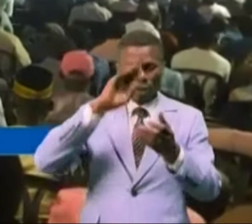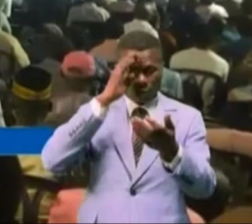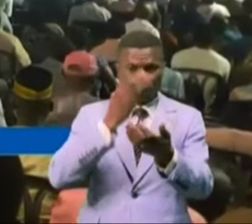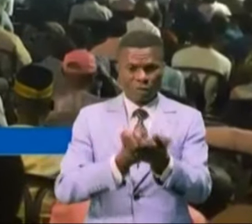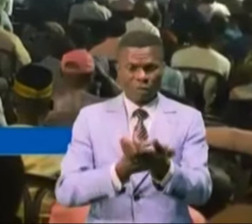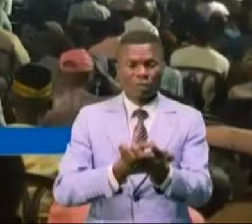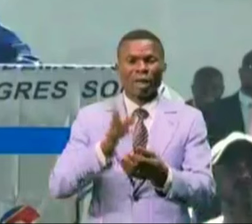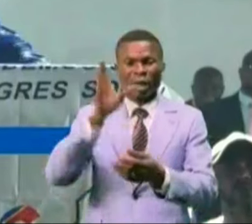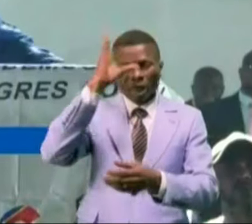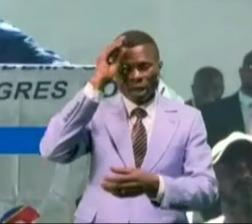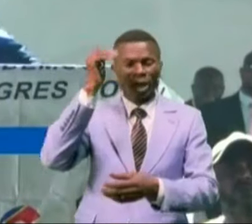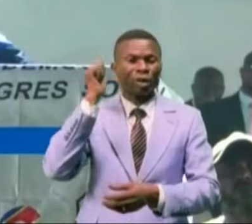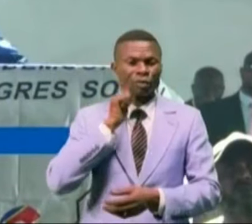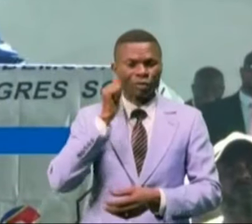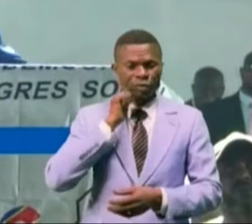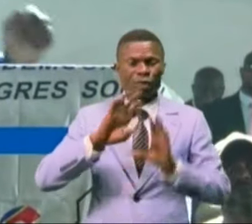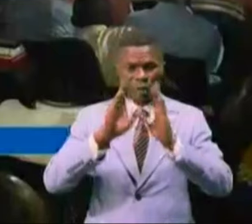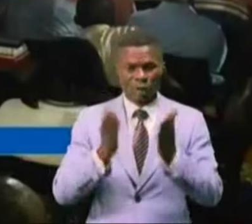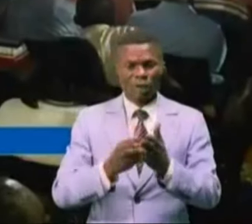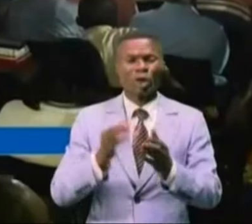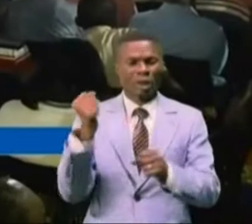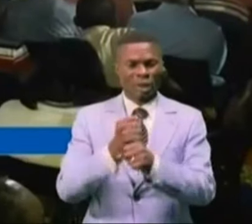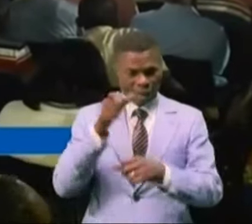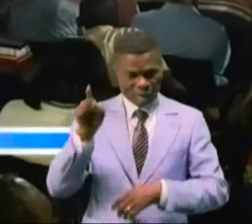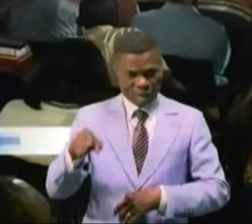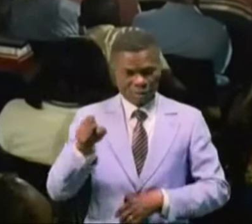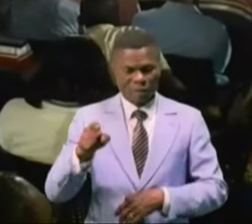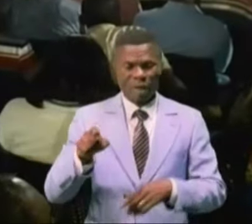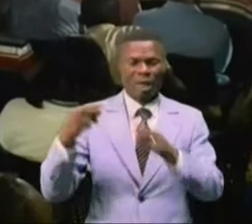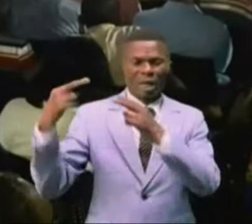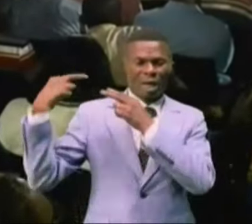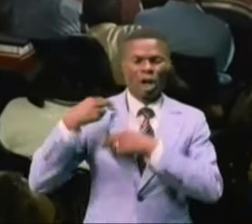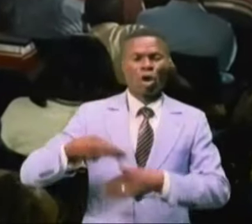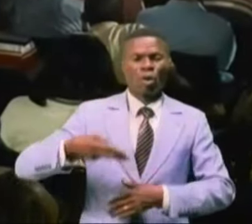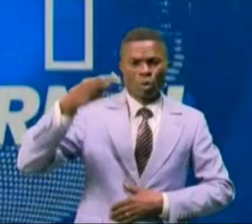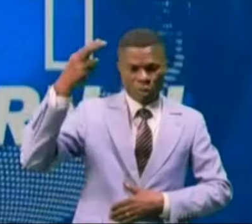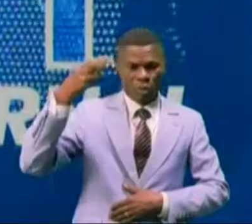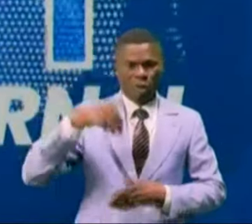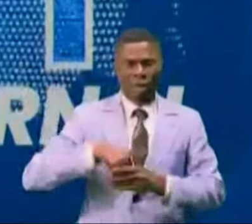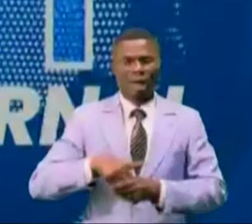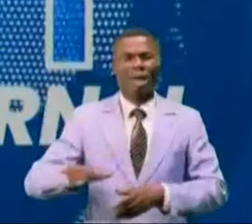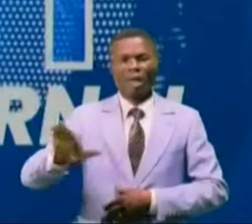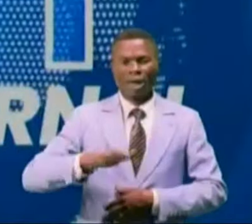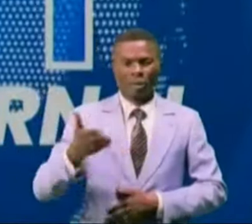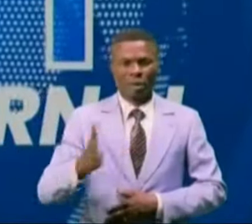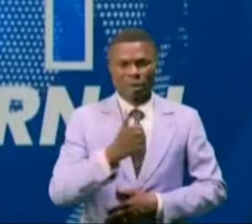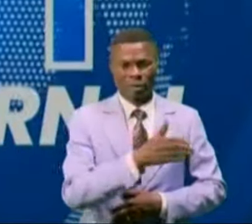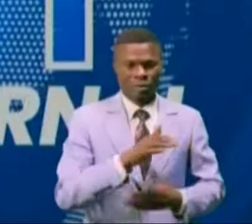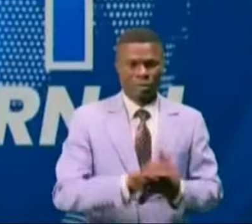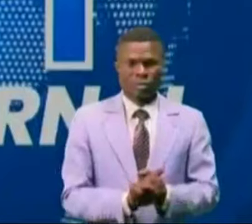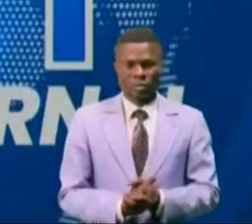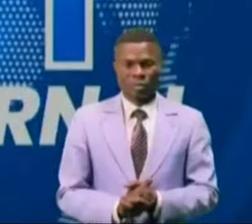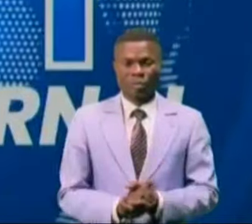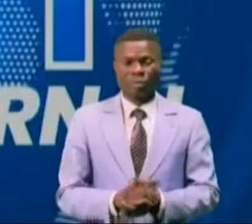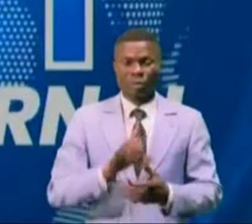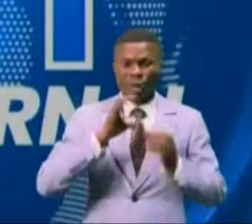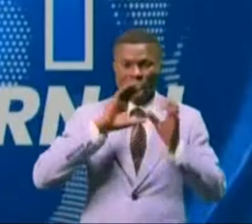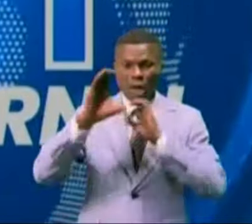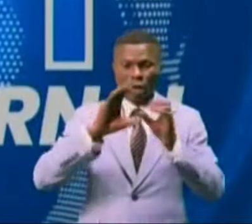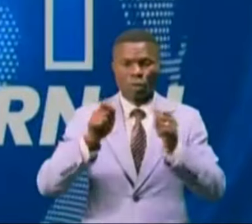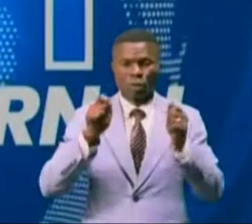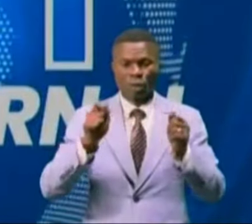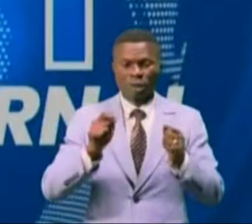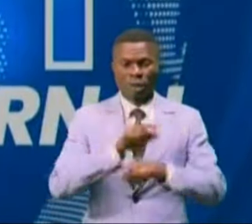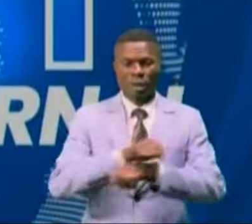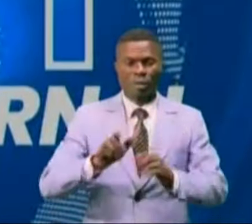de ses pères fondateurs occupent déjà des postes des responsabilités au pays et dans une communication à la presse